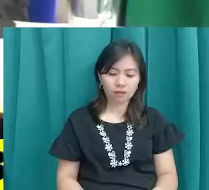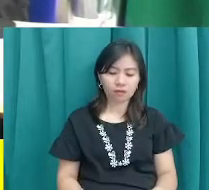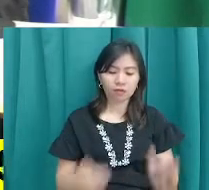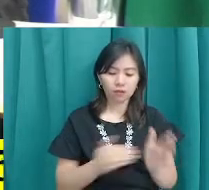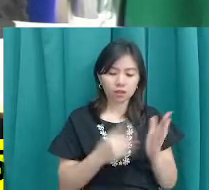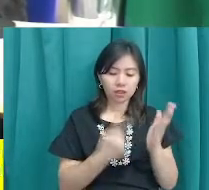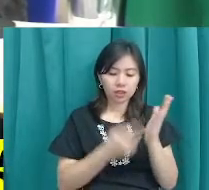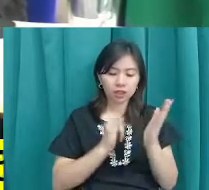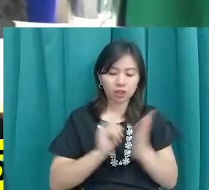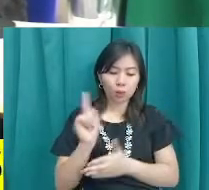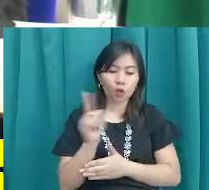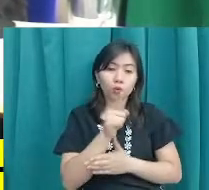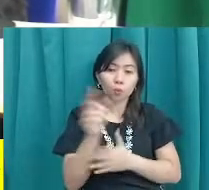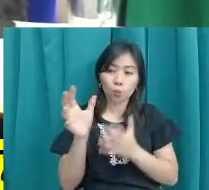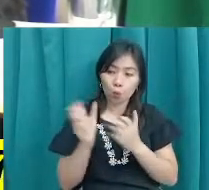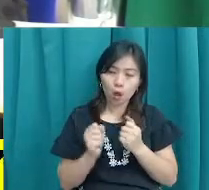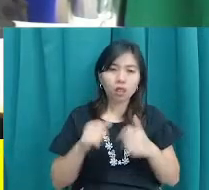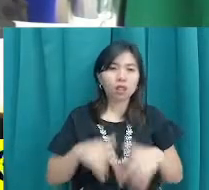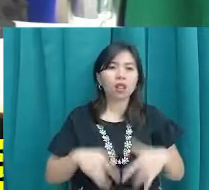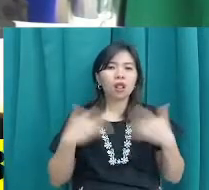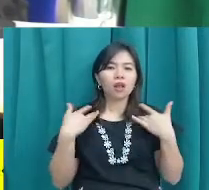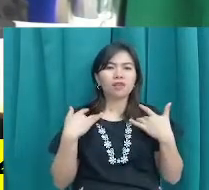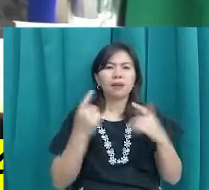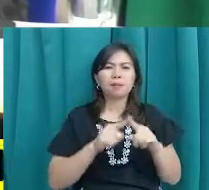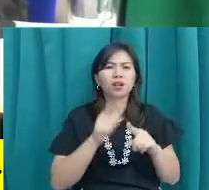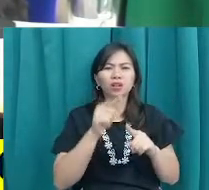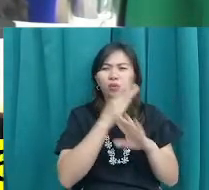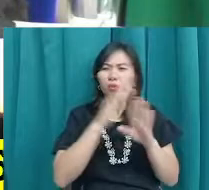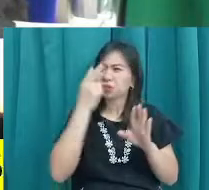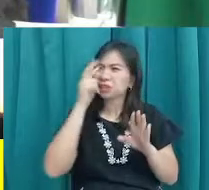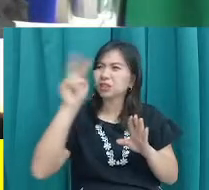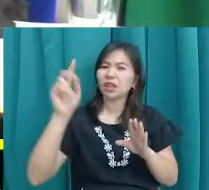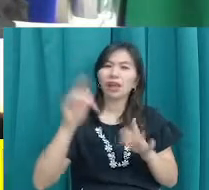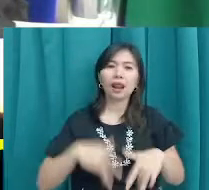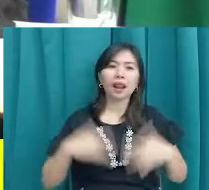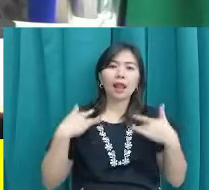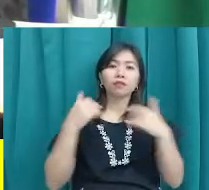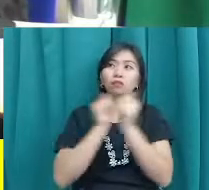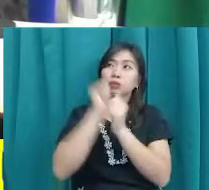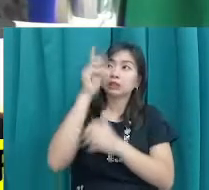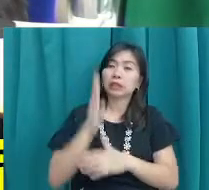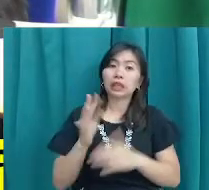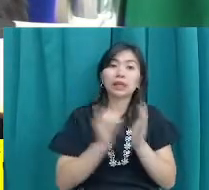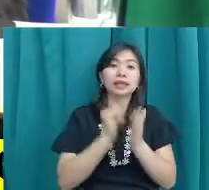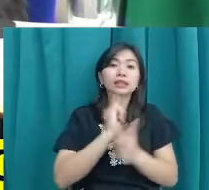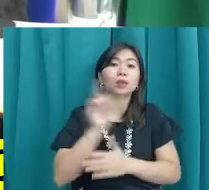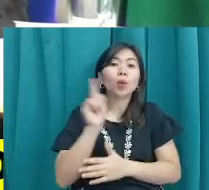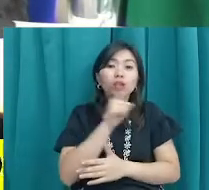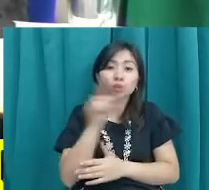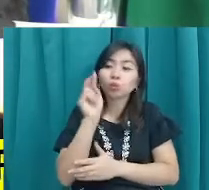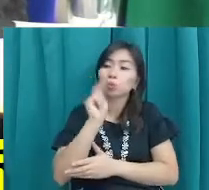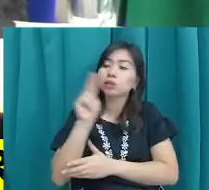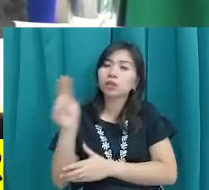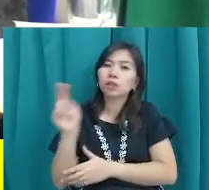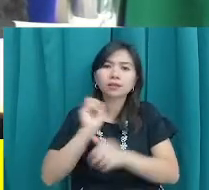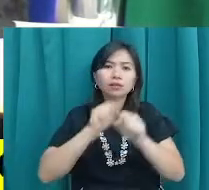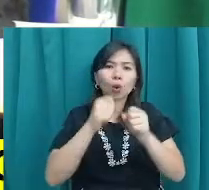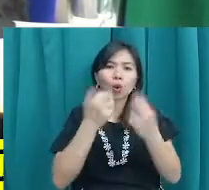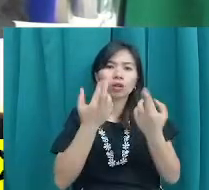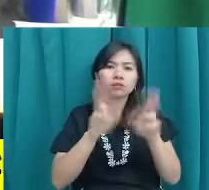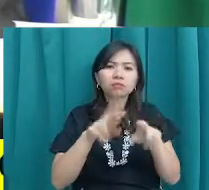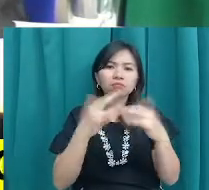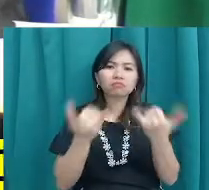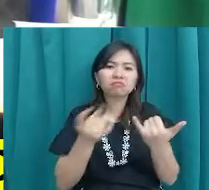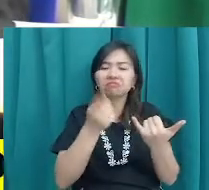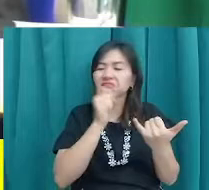buhay. Pero ang hindi mo nakita, yung buhay mo kasama ang Panginoon, yun yung kailangan mong buhay. Kaya ang resulta, hindi ka